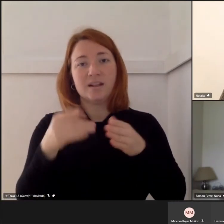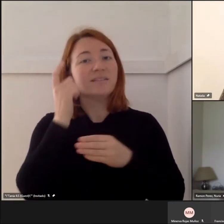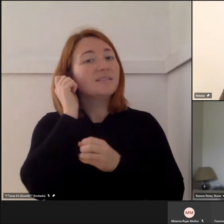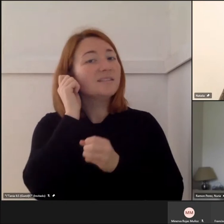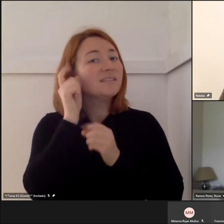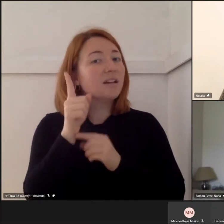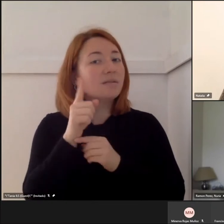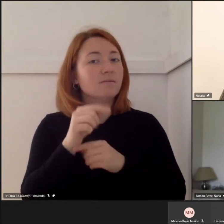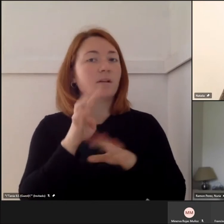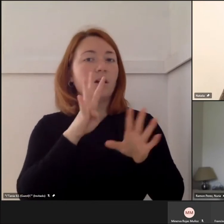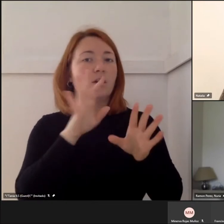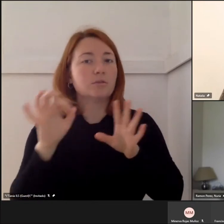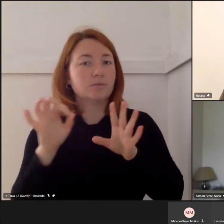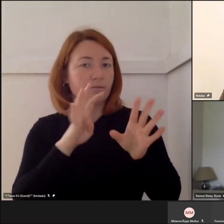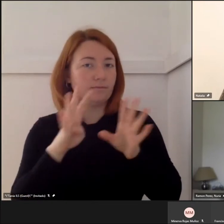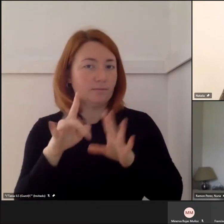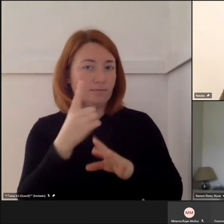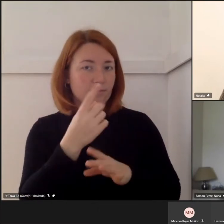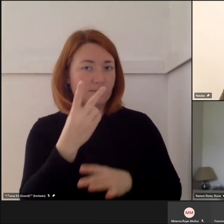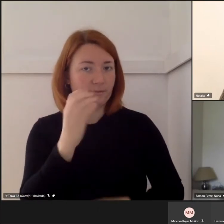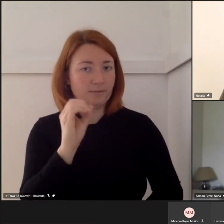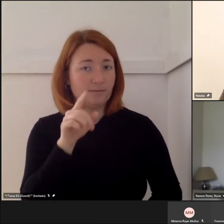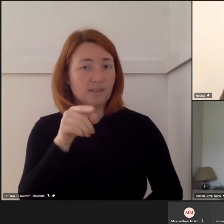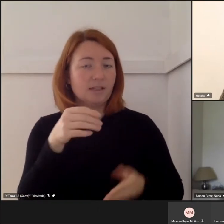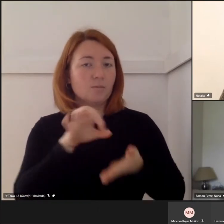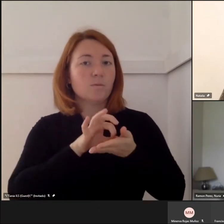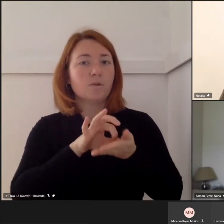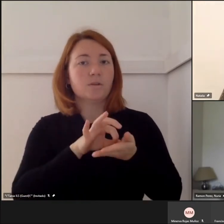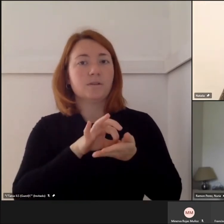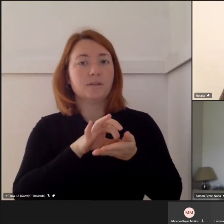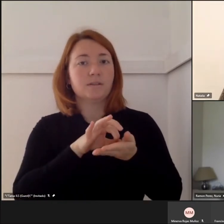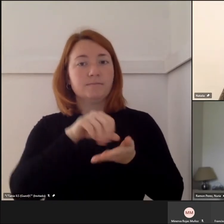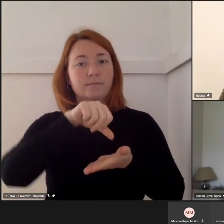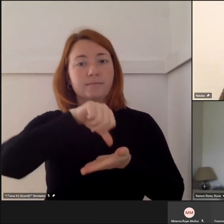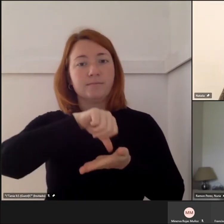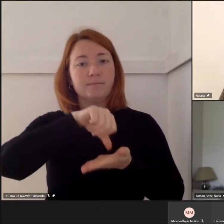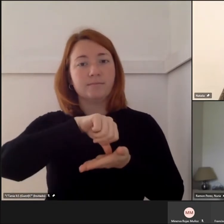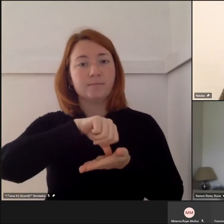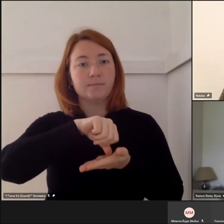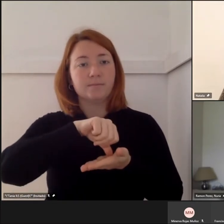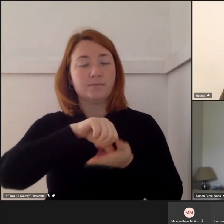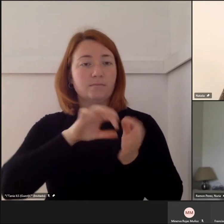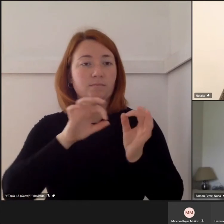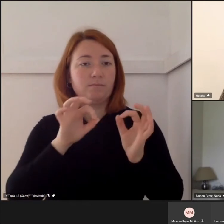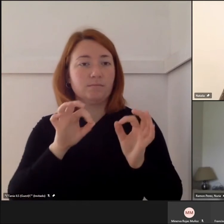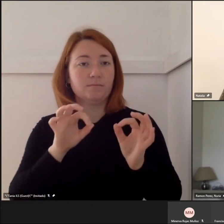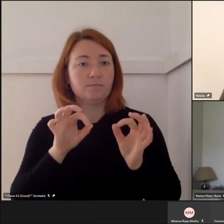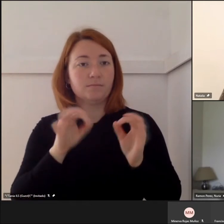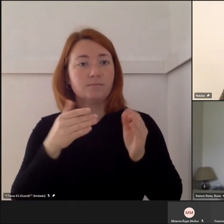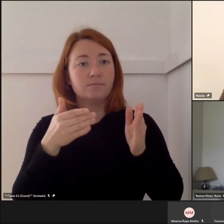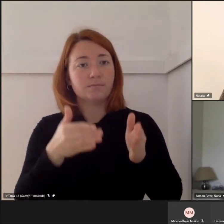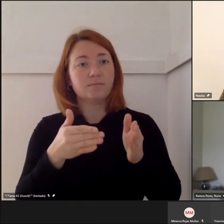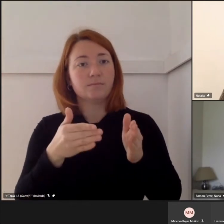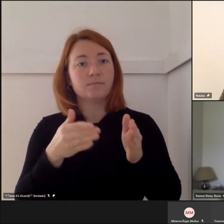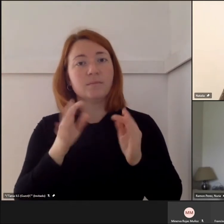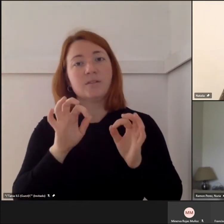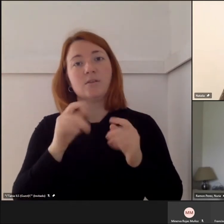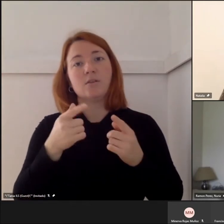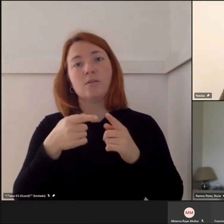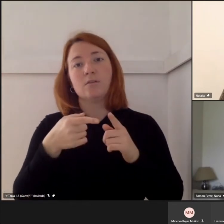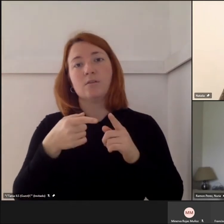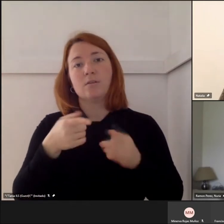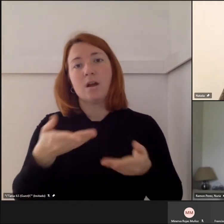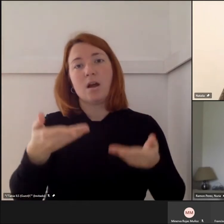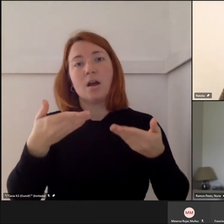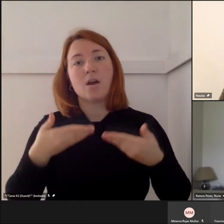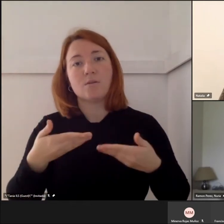estat un servei, diguem, central, però, bueno, i penso que és bastant representatiu, no? Ens ajuda, i de fet